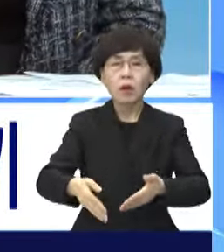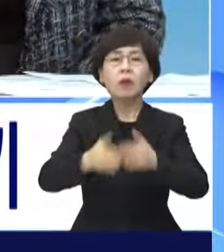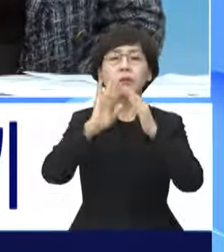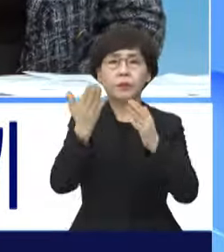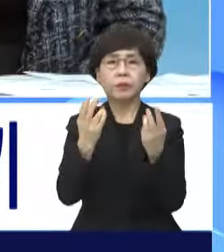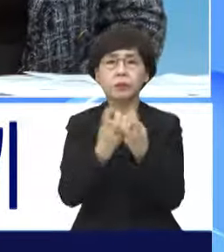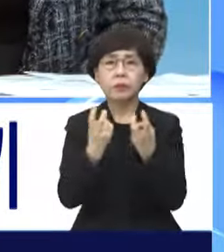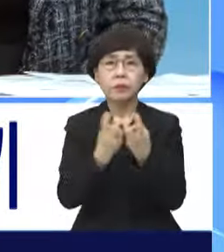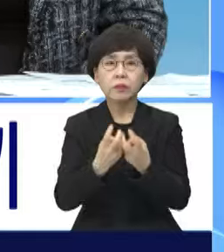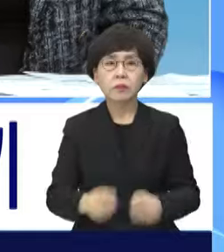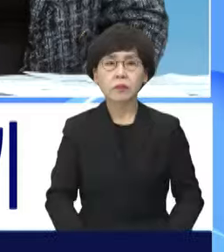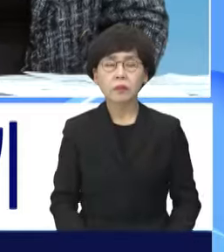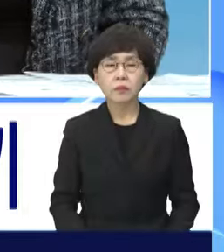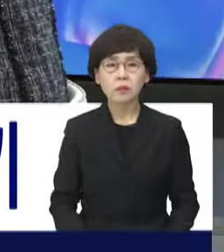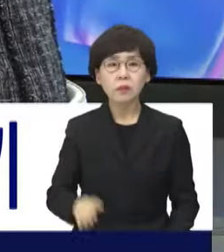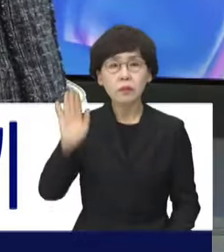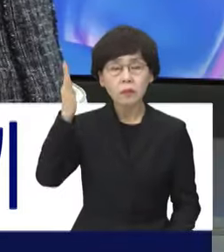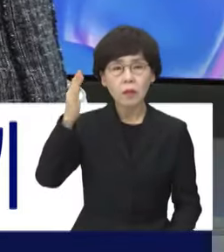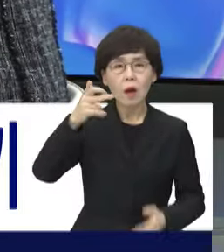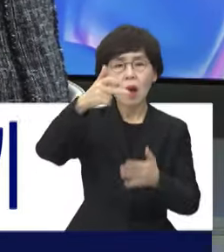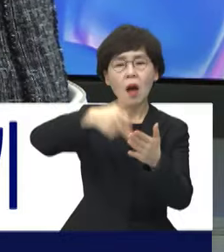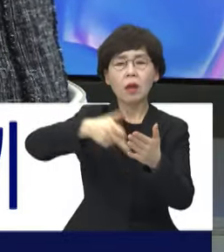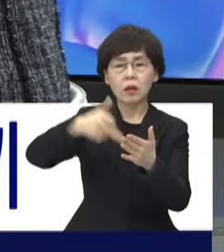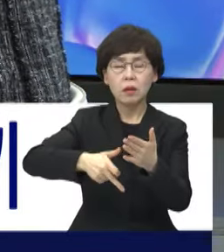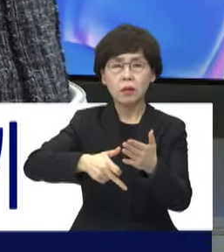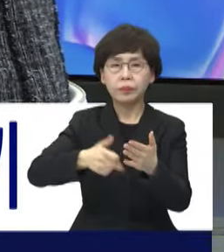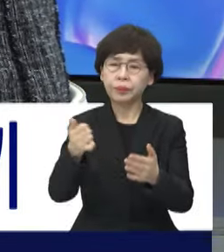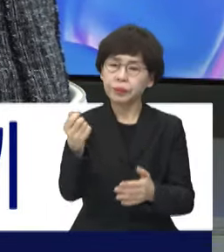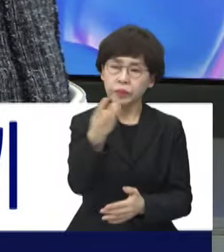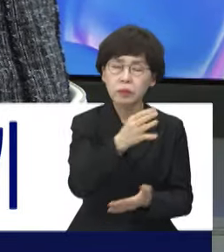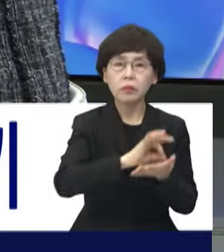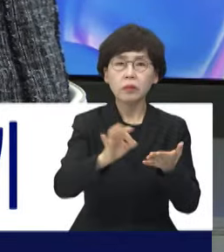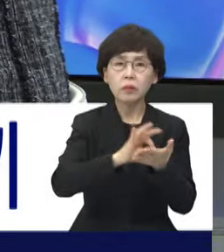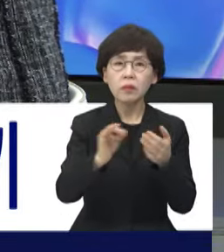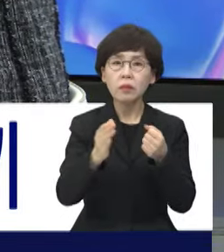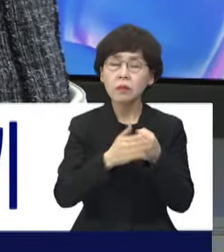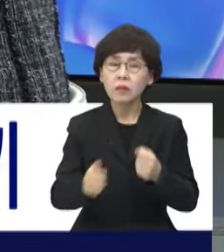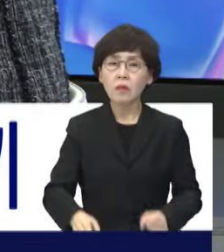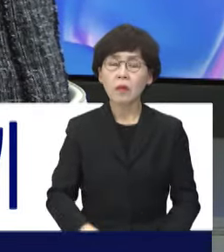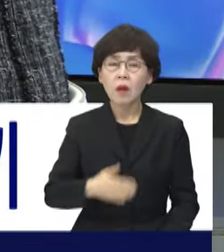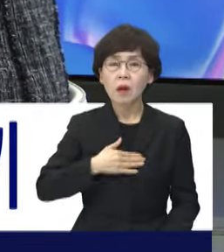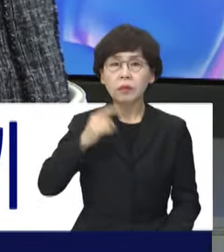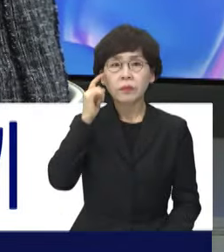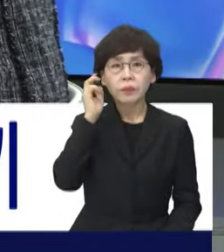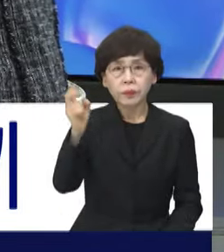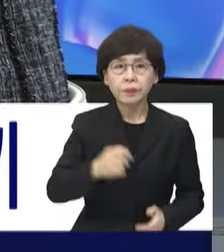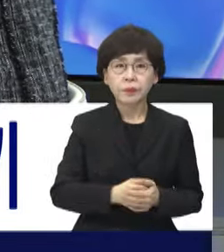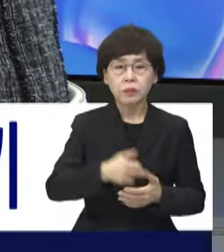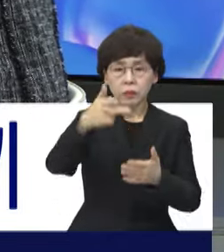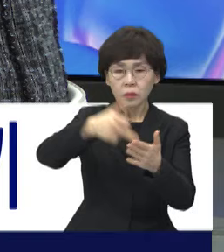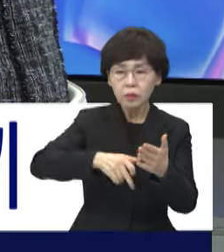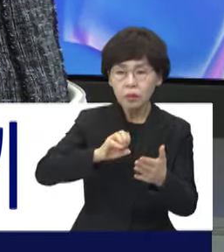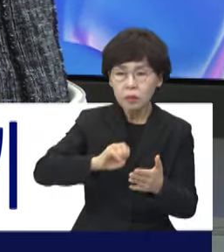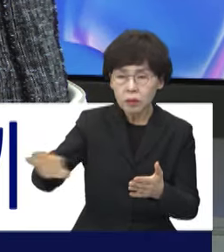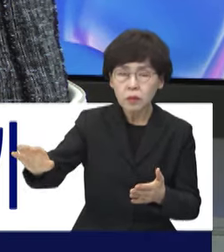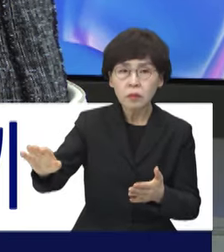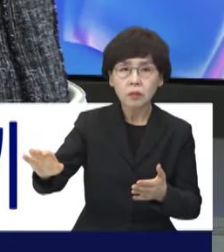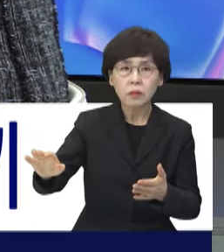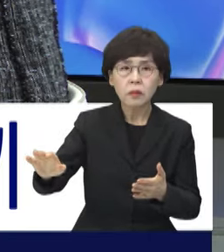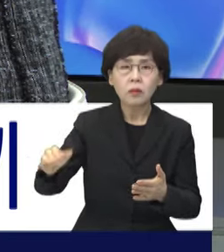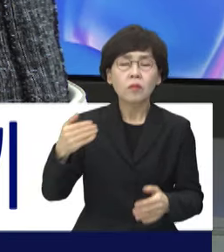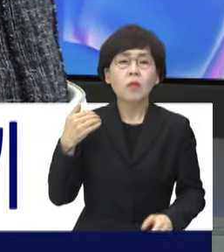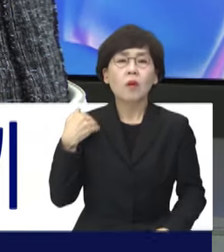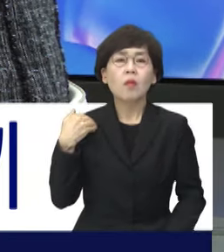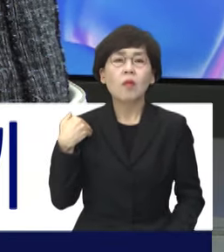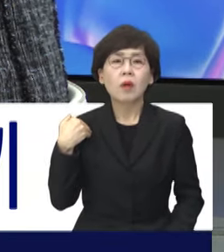수법입니다네 근데 요즘에는 카드를 워낙 여러 장을 쓰다 보니까요 제가 혹시 씨이 카드를 분실했는데 그 분실한 걸